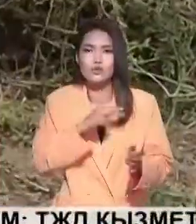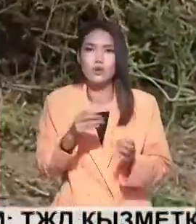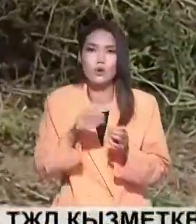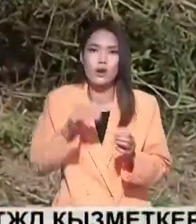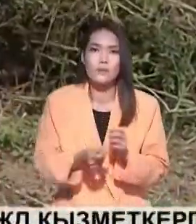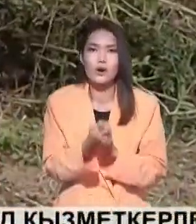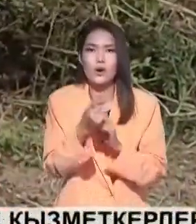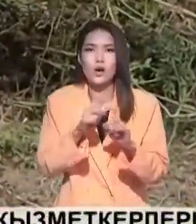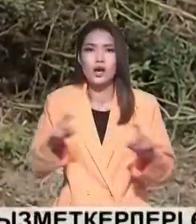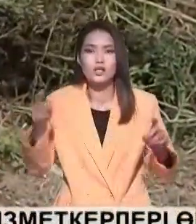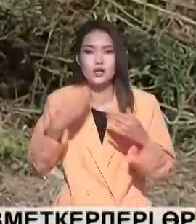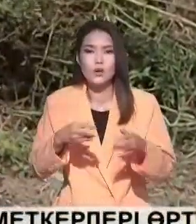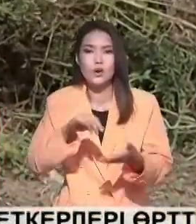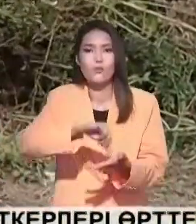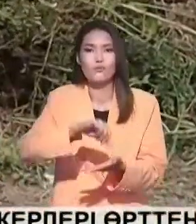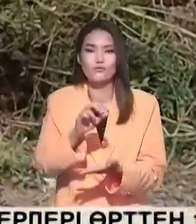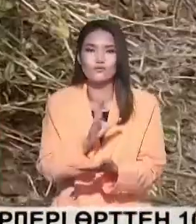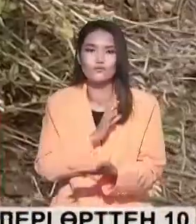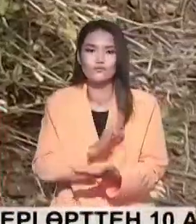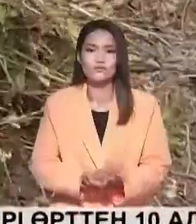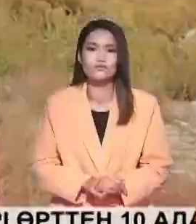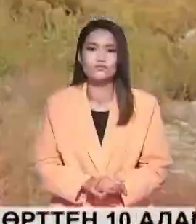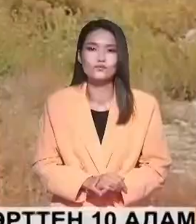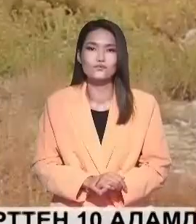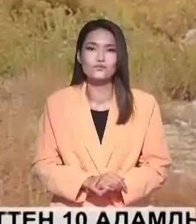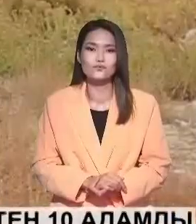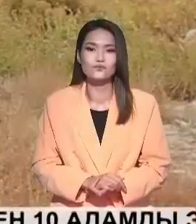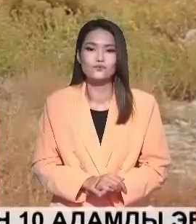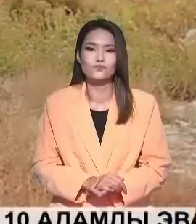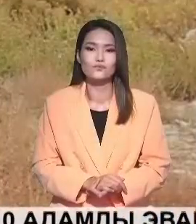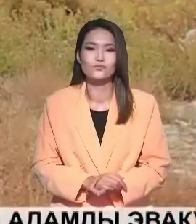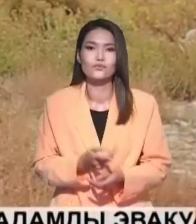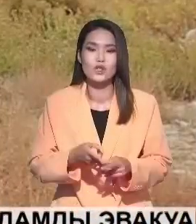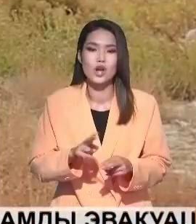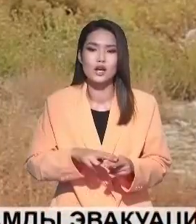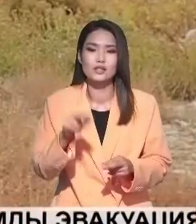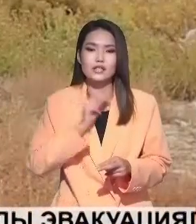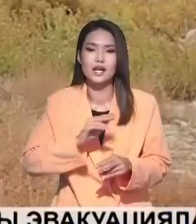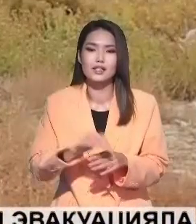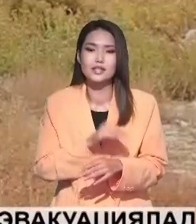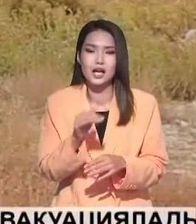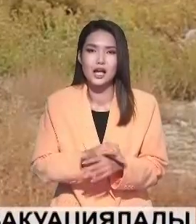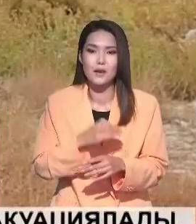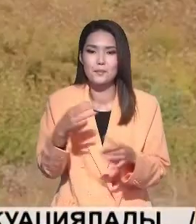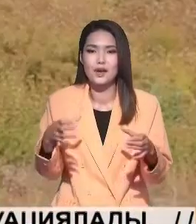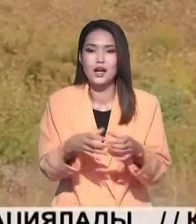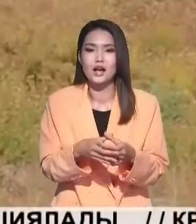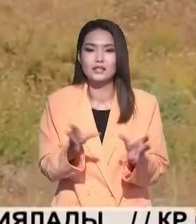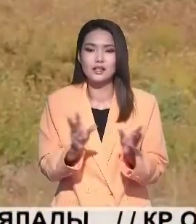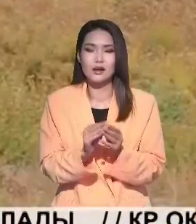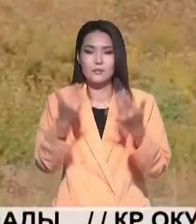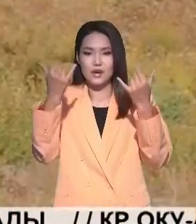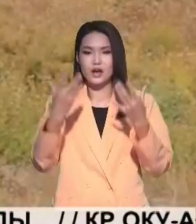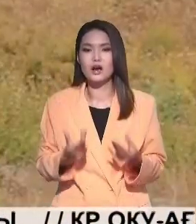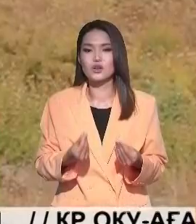мен 11-ші сынып оқушылары тартылған. Ал осы оқушылардың еріктілік арқылы біз жүректеріне мейірім бергіміз келеді. Қазіргі таңда